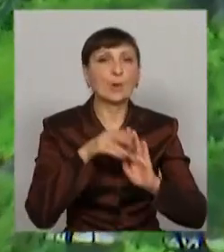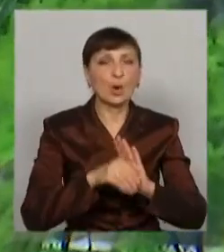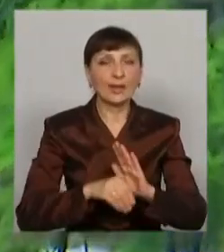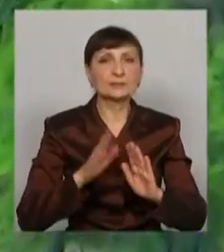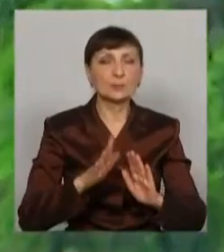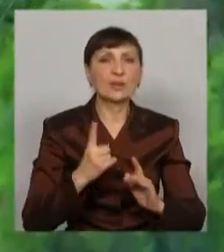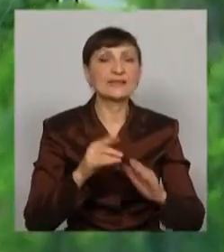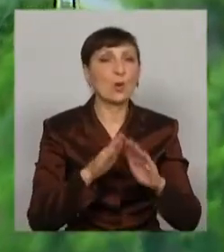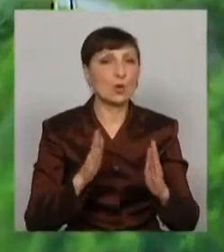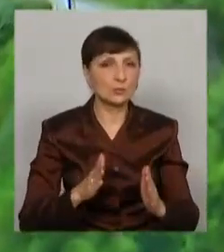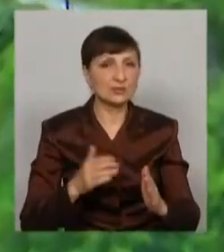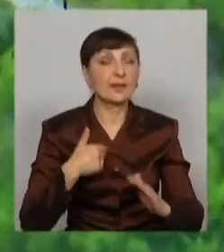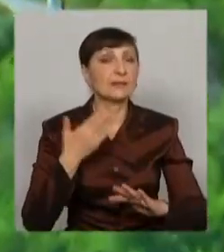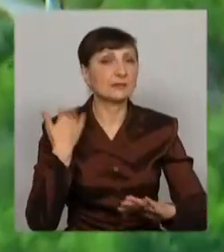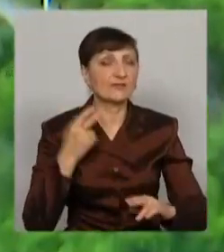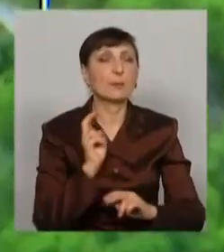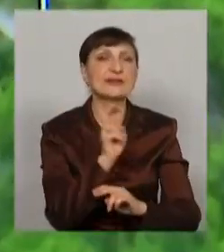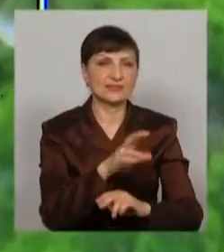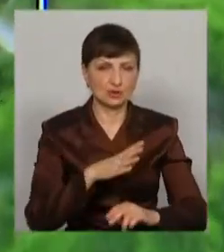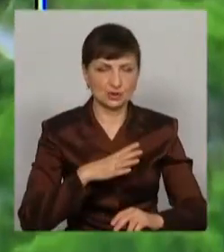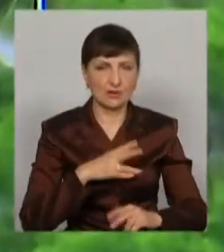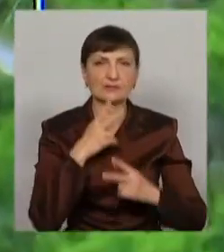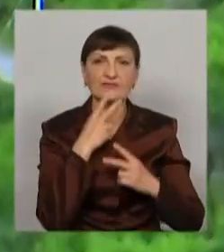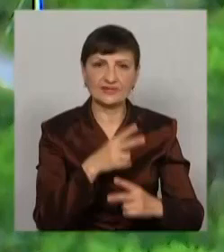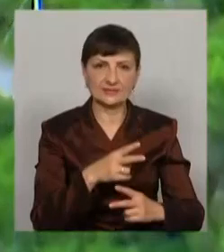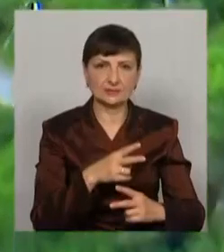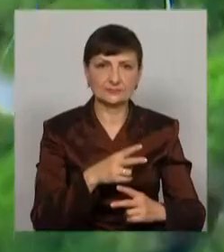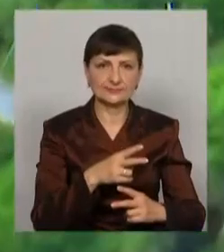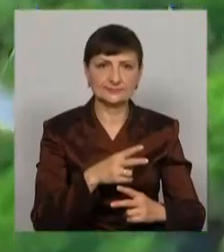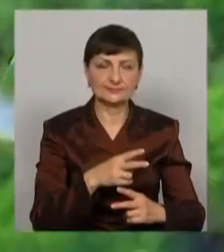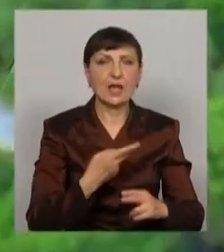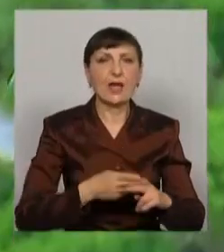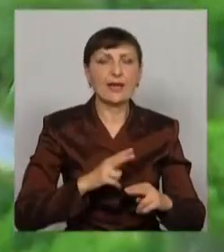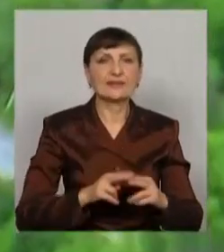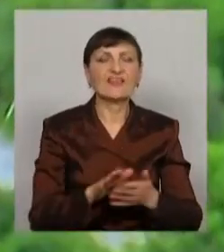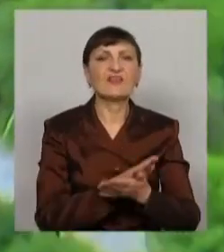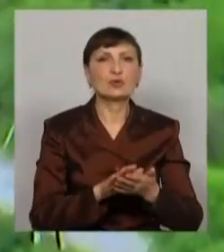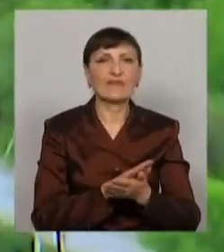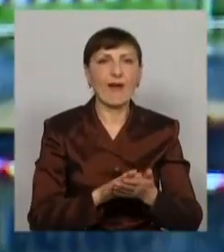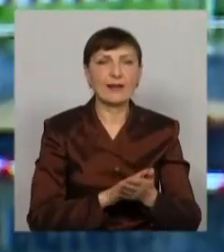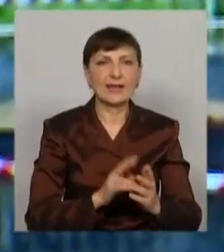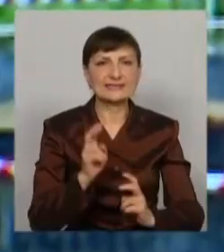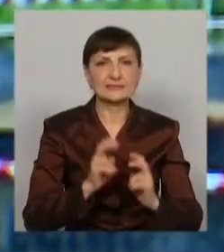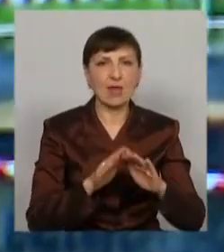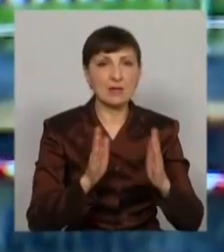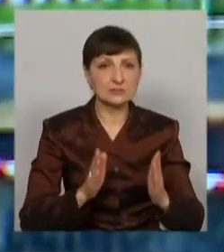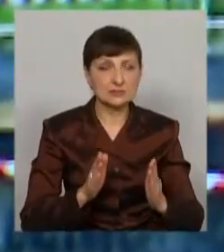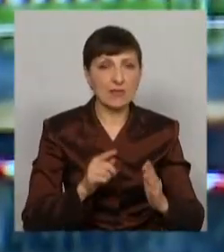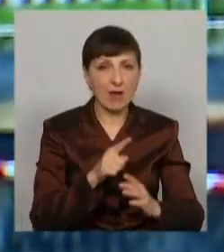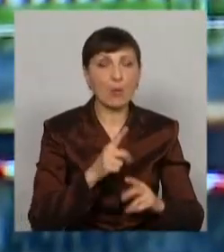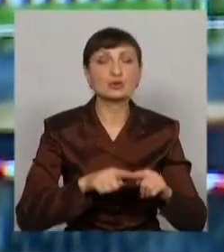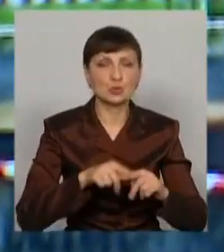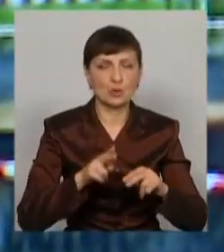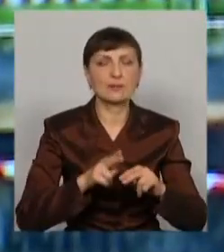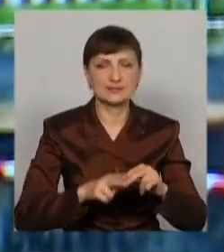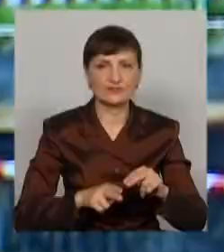11 корпусов. Я недавно посещал этот объект. Данная фильтровальная станция подходит к завершению